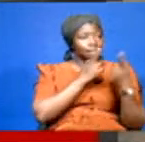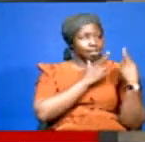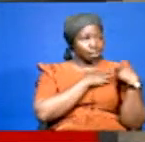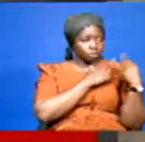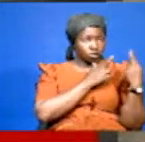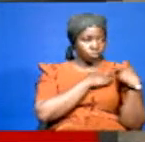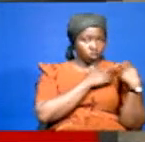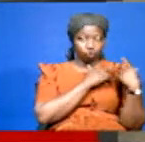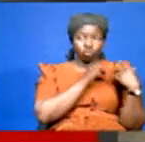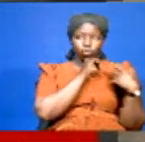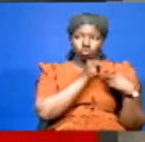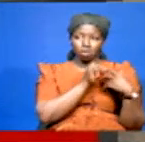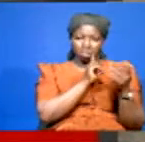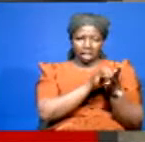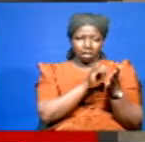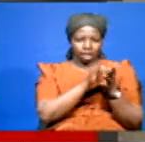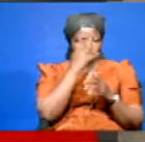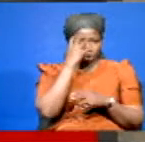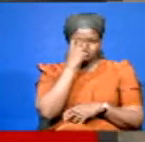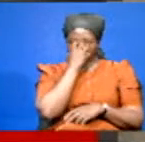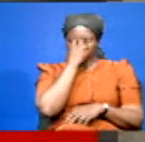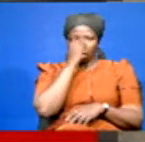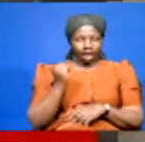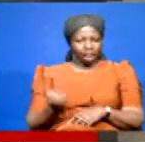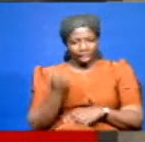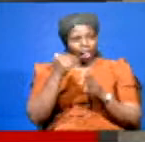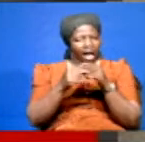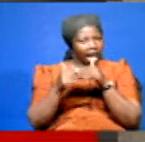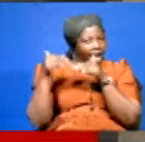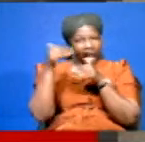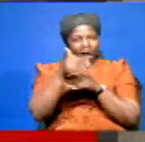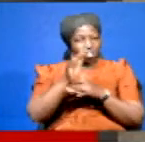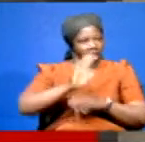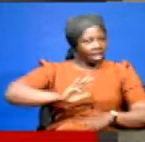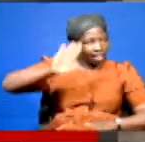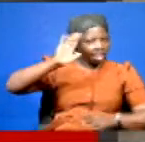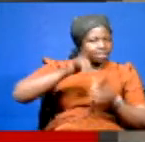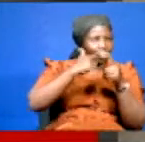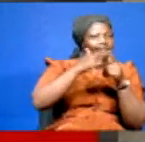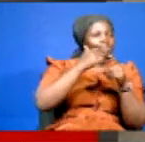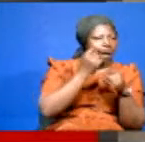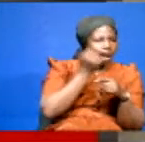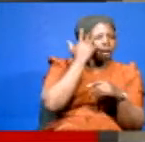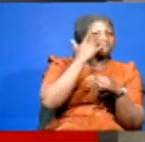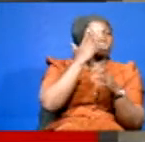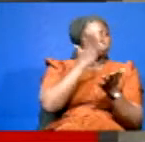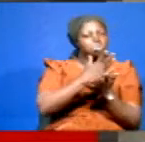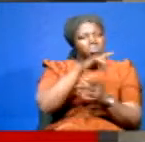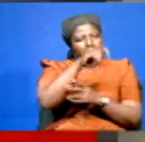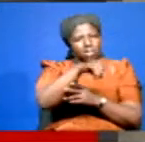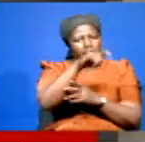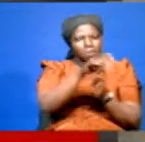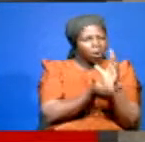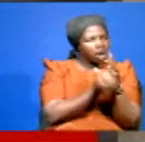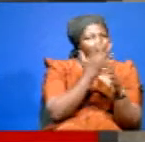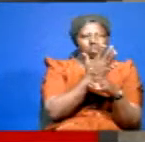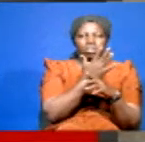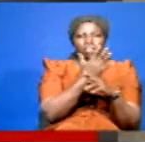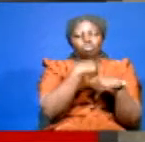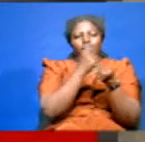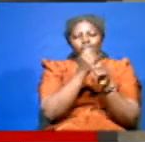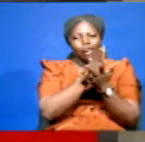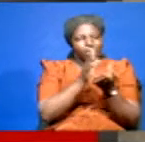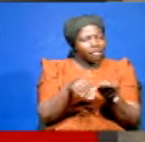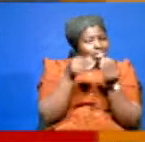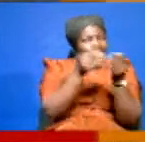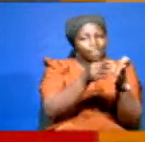Sio ya kwamba Ruto aliamka baada ya kuapishwa ndio akagundua ya kwamba unahitaji uzalishaji ili kuhakikisha umepeana suluhisho